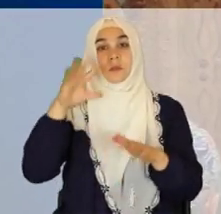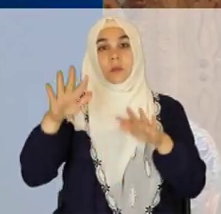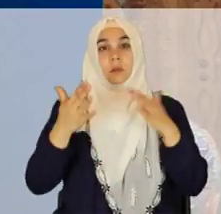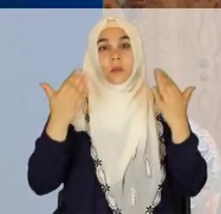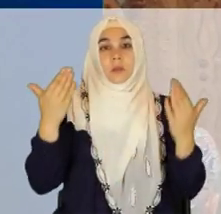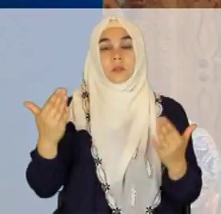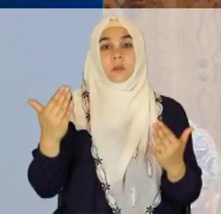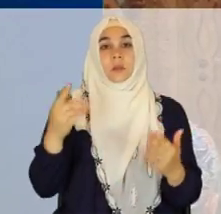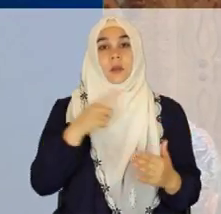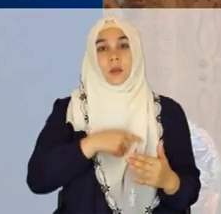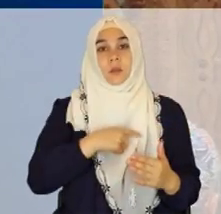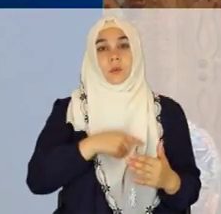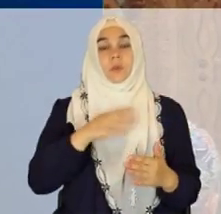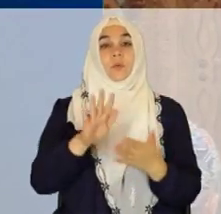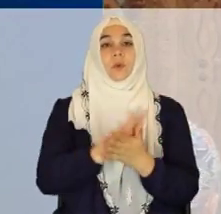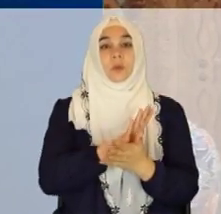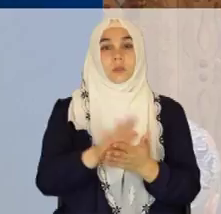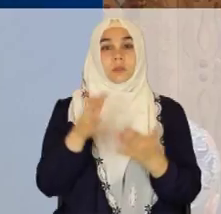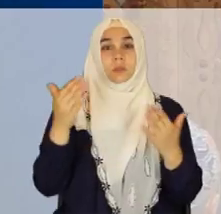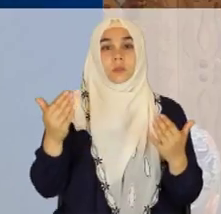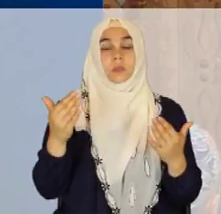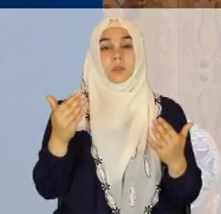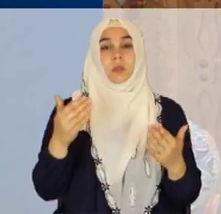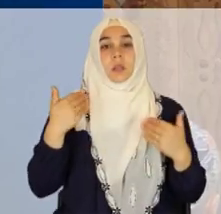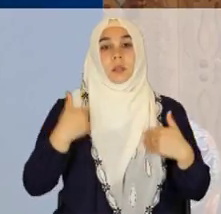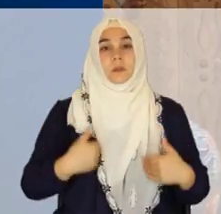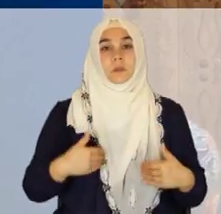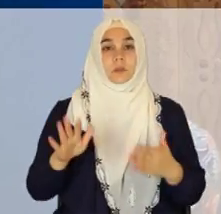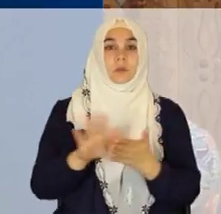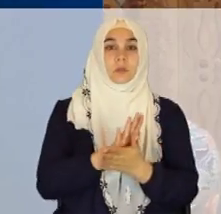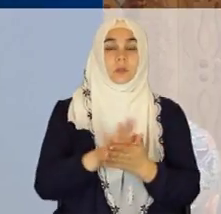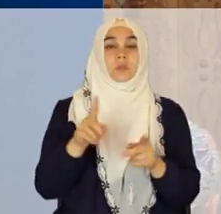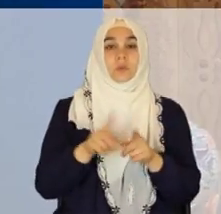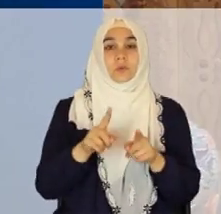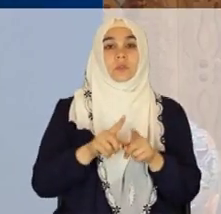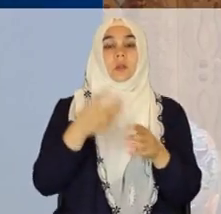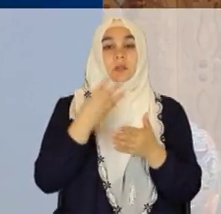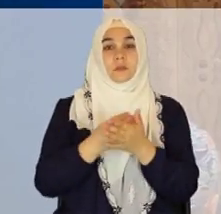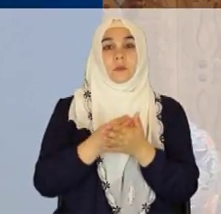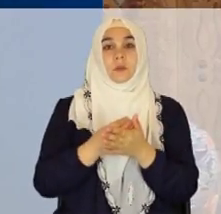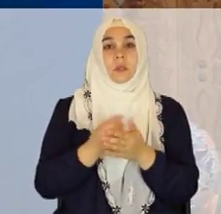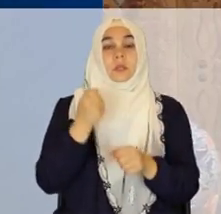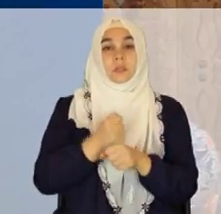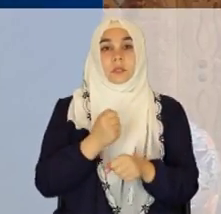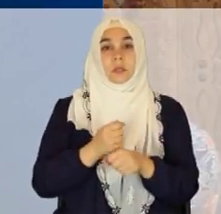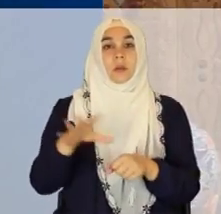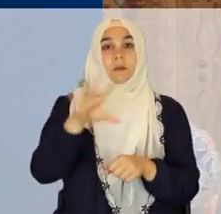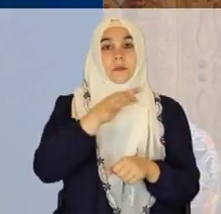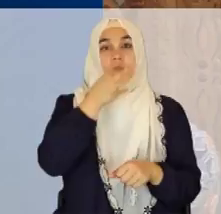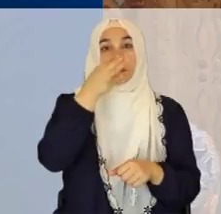sayqallash, qalbini poklash, nafsini tozalashdagi tutgan o'rnini gapirib o'tmoqchimiz.